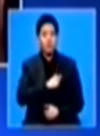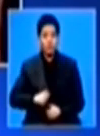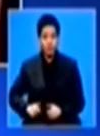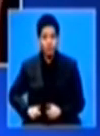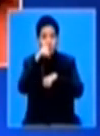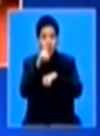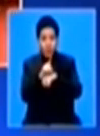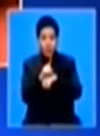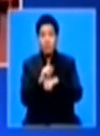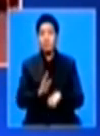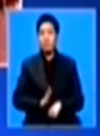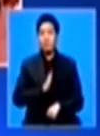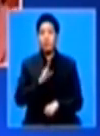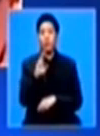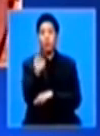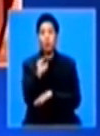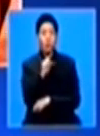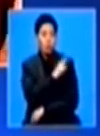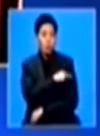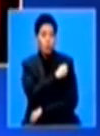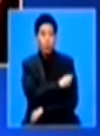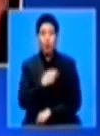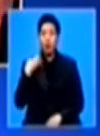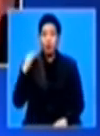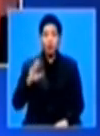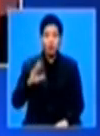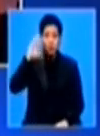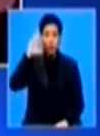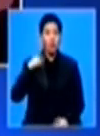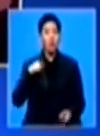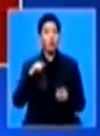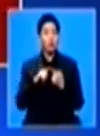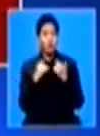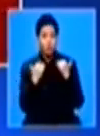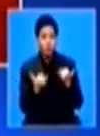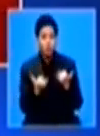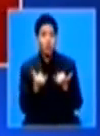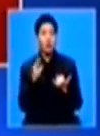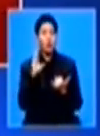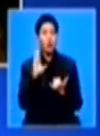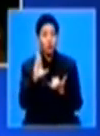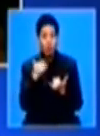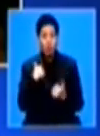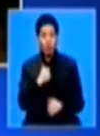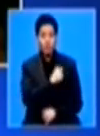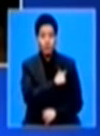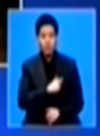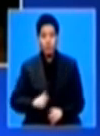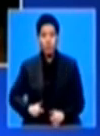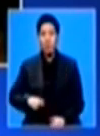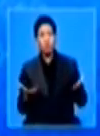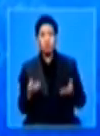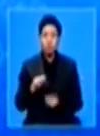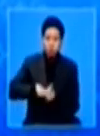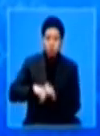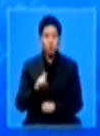นนะคะยืนยันว่ารัฐบาลจะทำอย่างเต็มที่และทำอย่างต่อเนื่องขอขอบคุณทุกฝ่ายที่ทุ่มเทการทำงาน